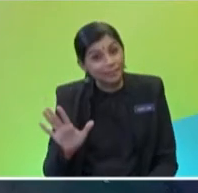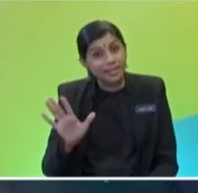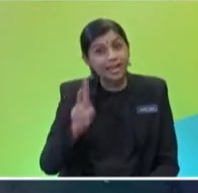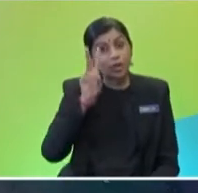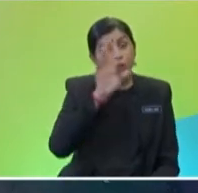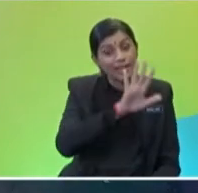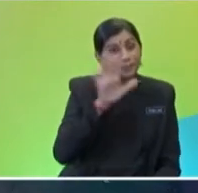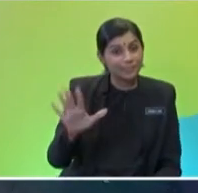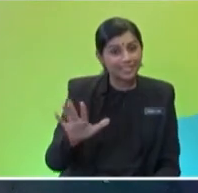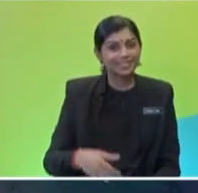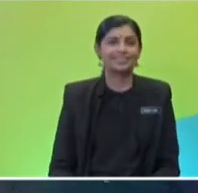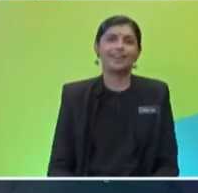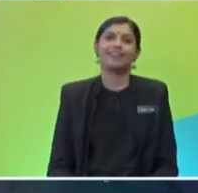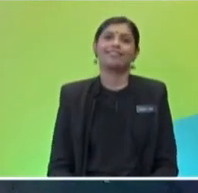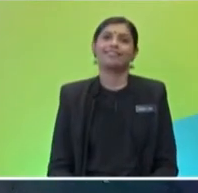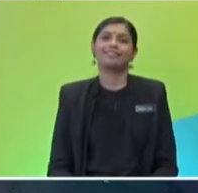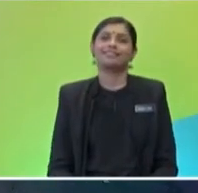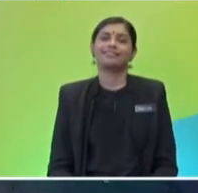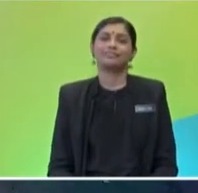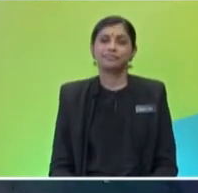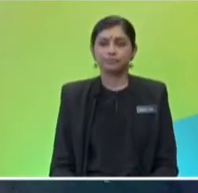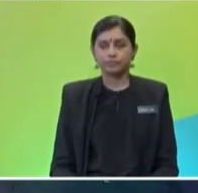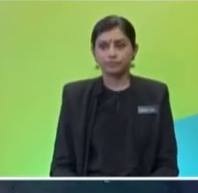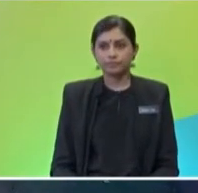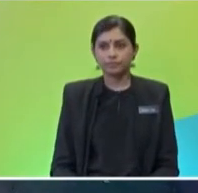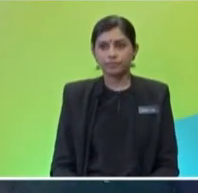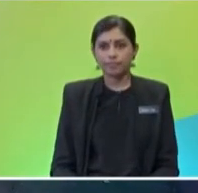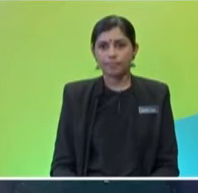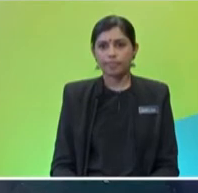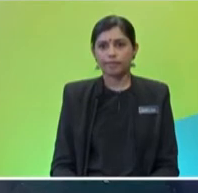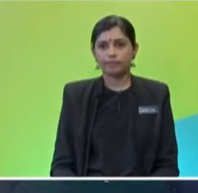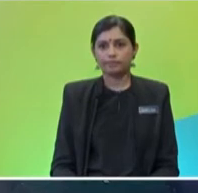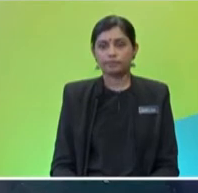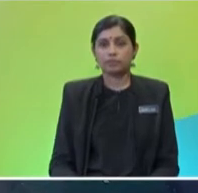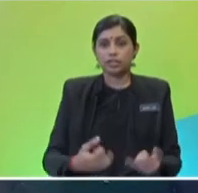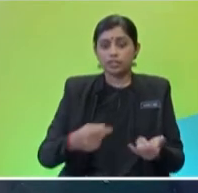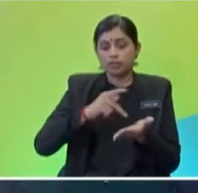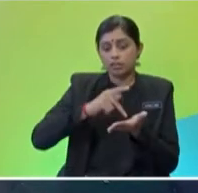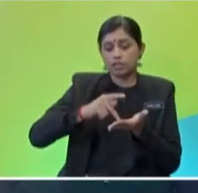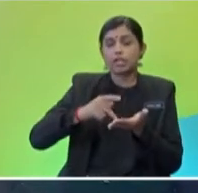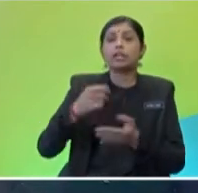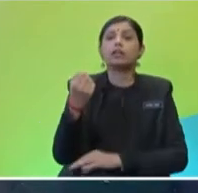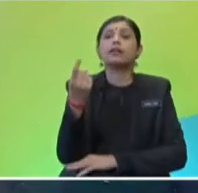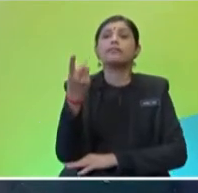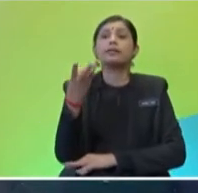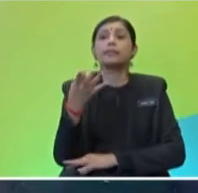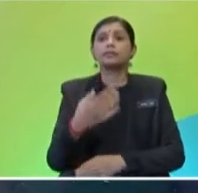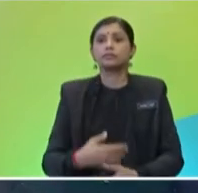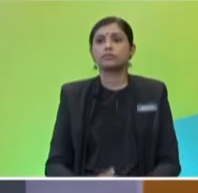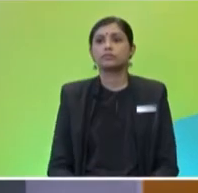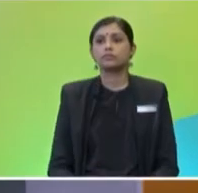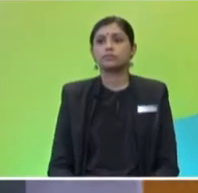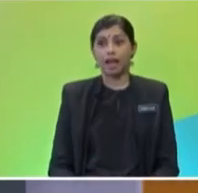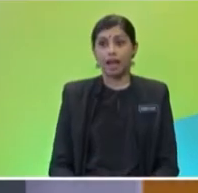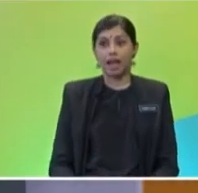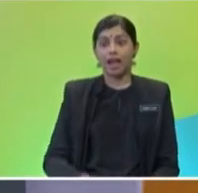cikgu. Jadi, kalau kita perhatikan di situ, okey, juara sepatutnya dapat kepada